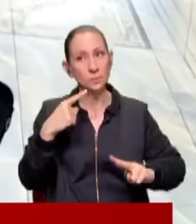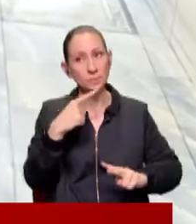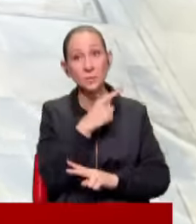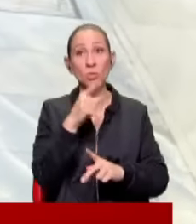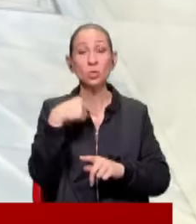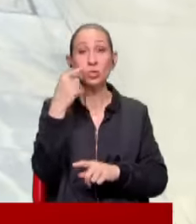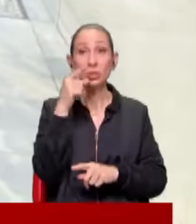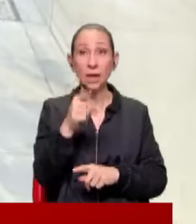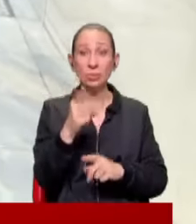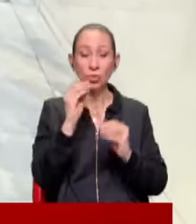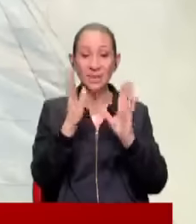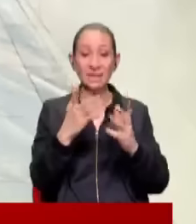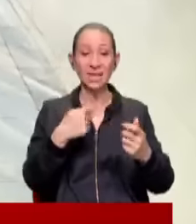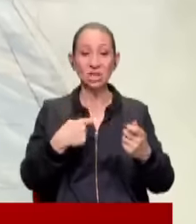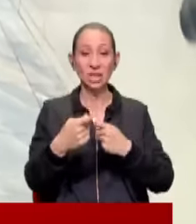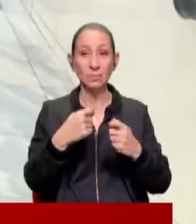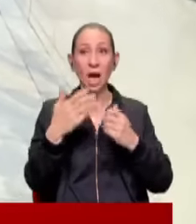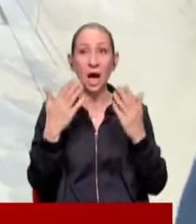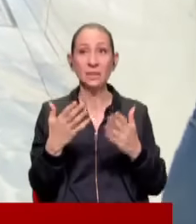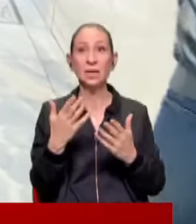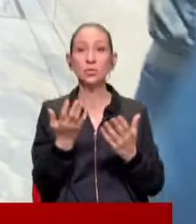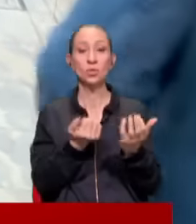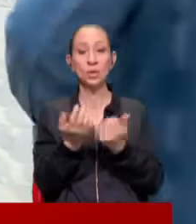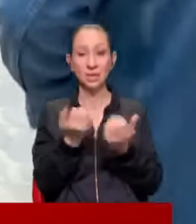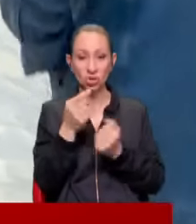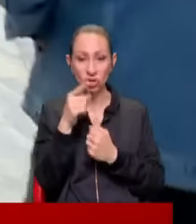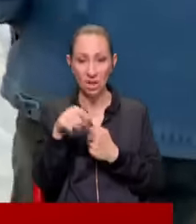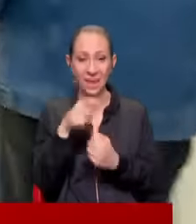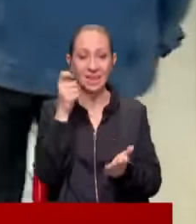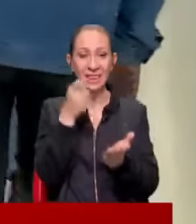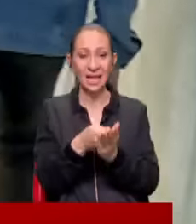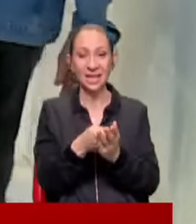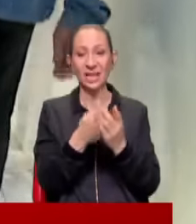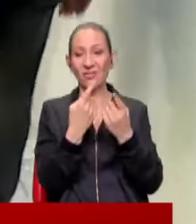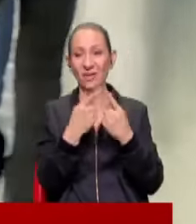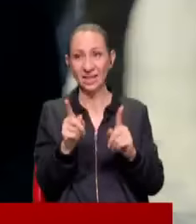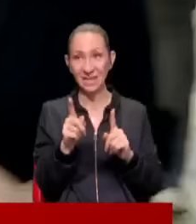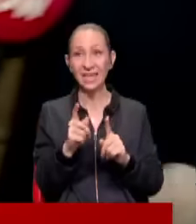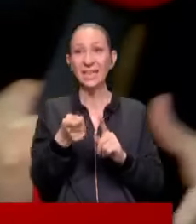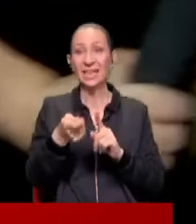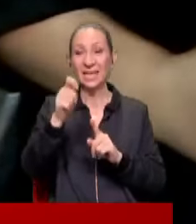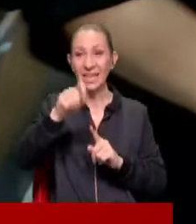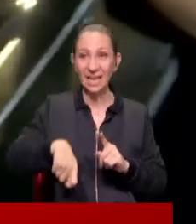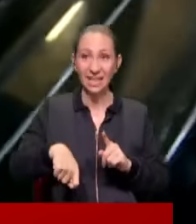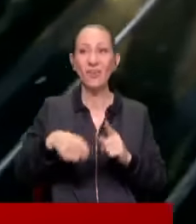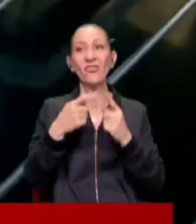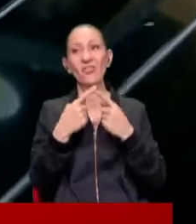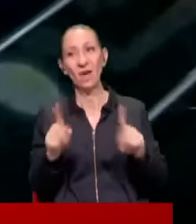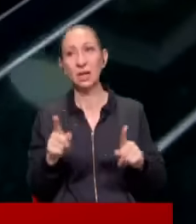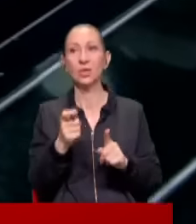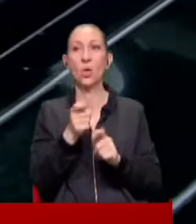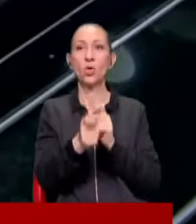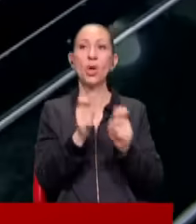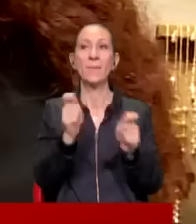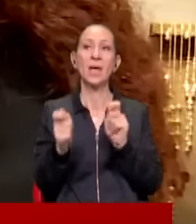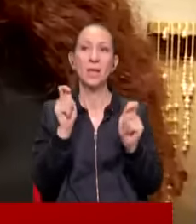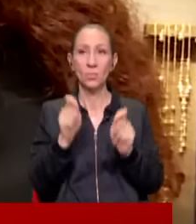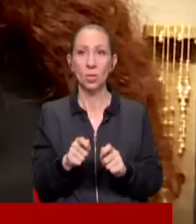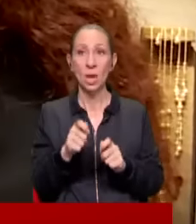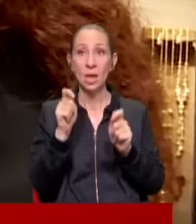İşte bu yüzden birçok işletme artık tüketiciye nakitte farklı, kredi kartında farklı tutar